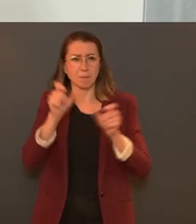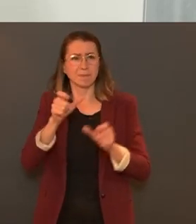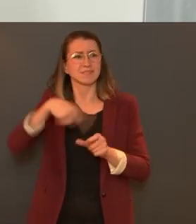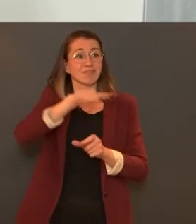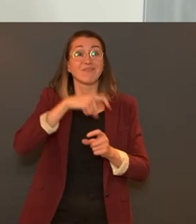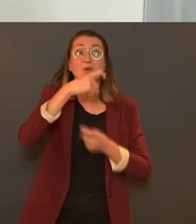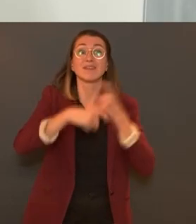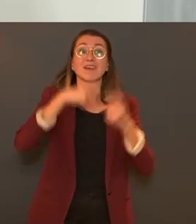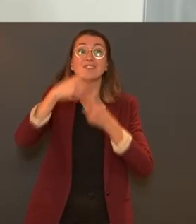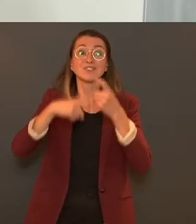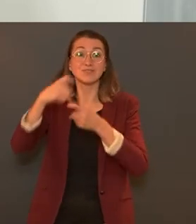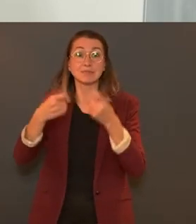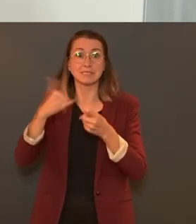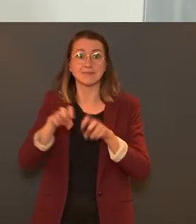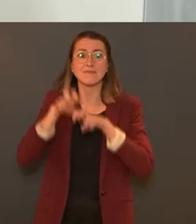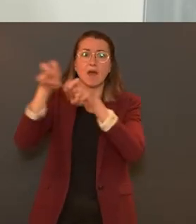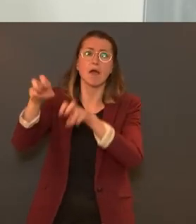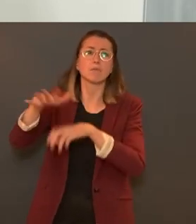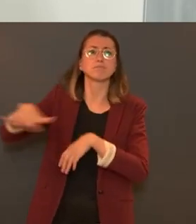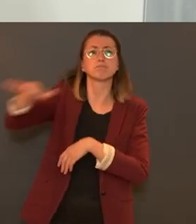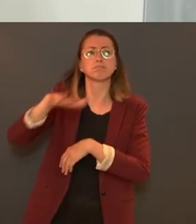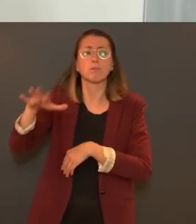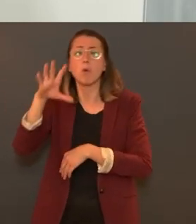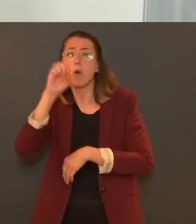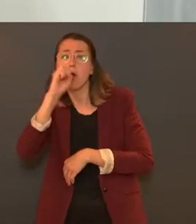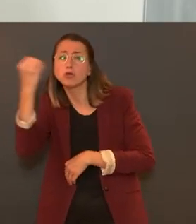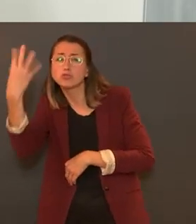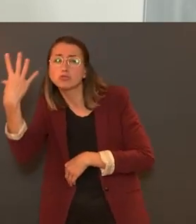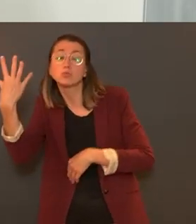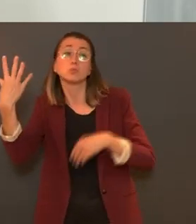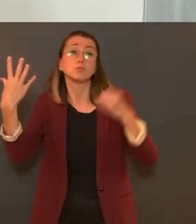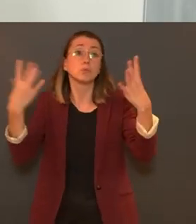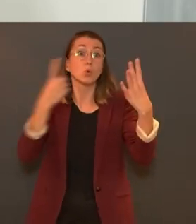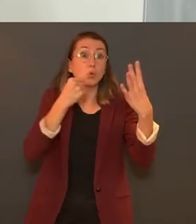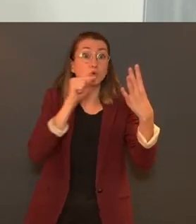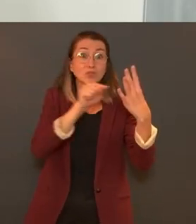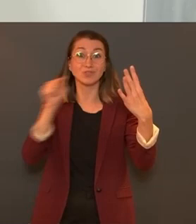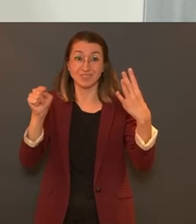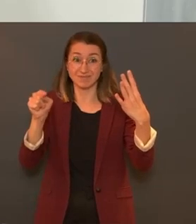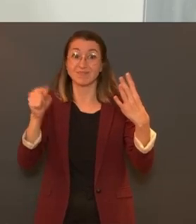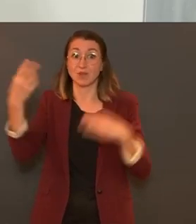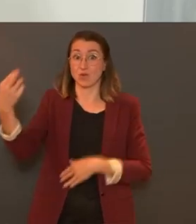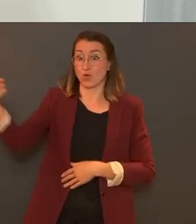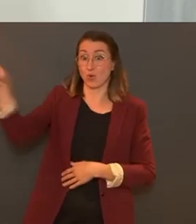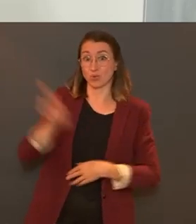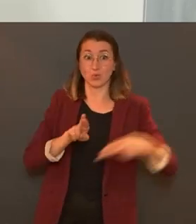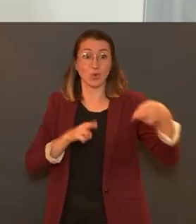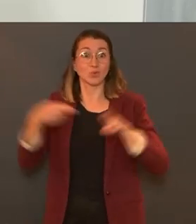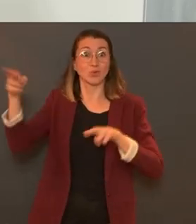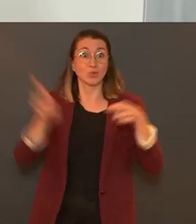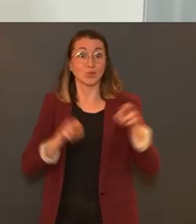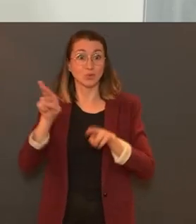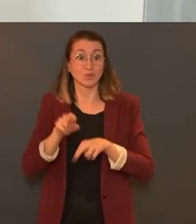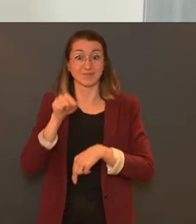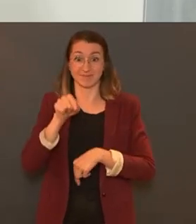Aujourd'hui, c'est le cas. Les zones oranges et les zones rouges, on est concernés par cette quarantaine à degrés divers, mais on est concernés. À